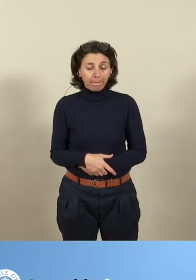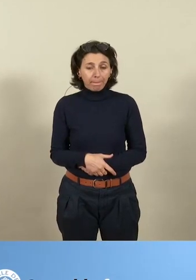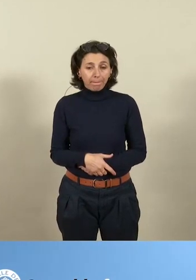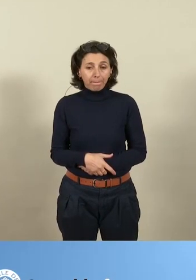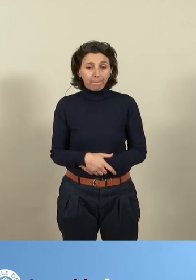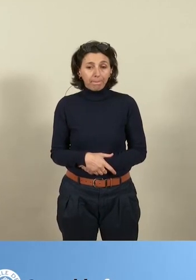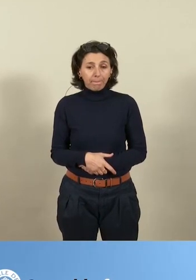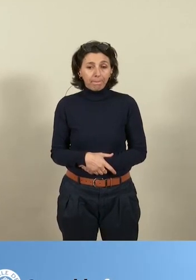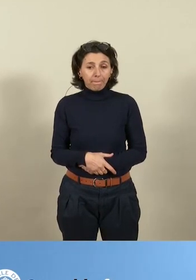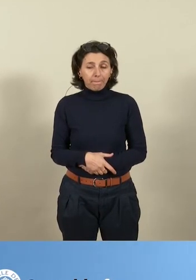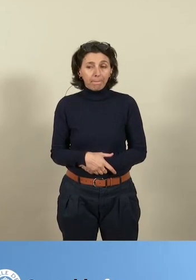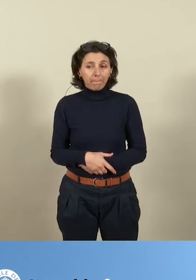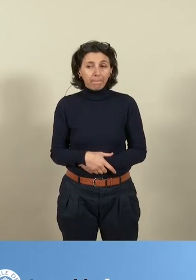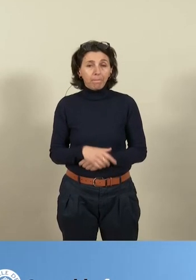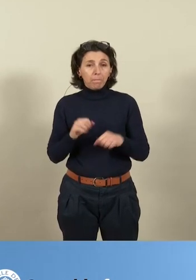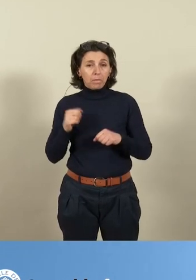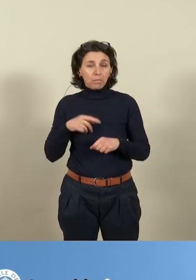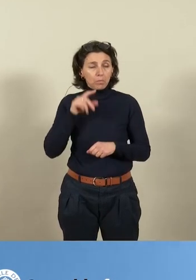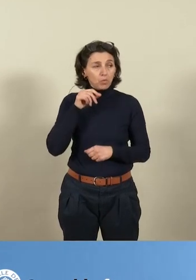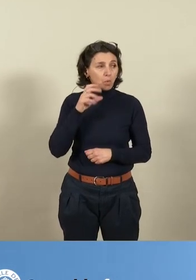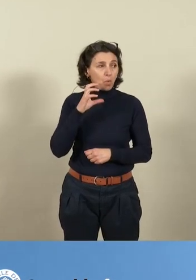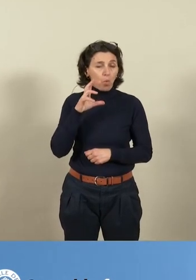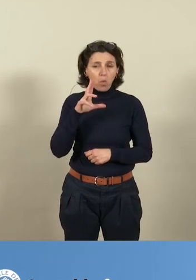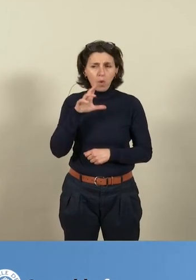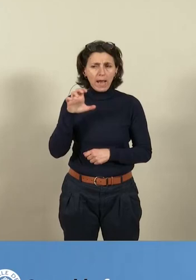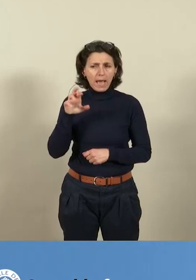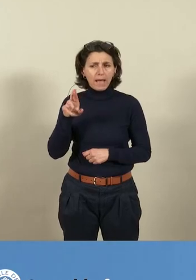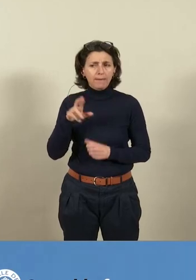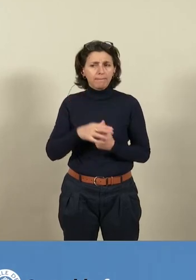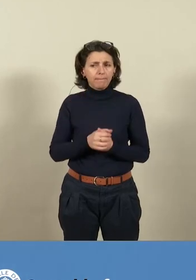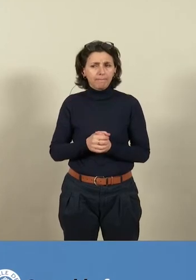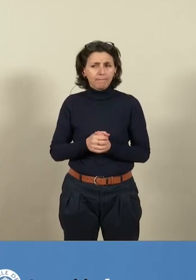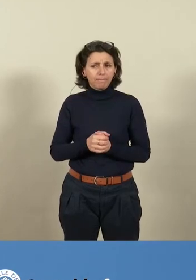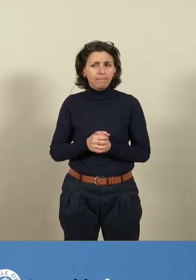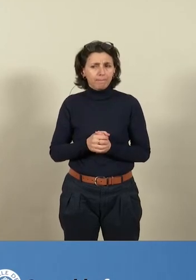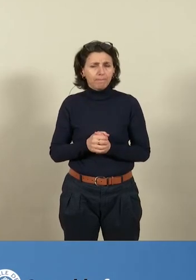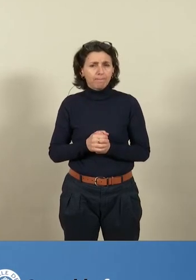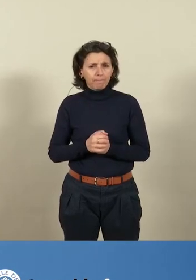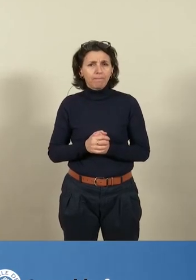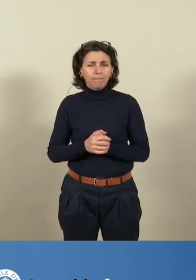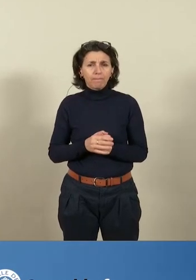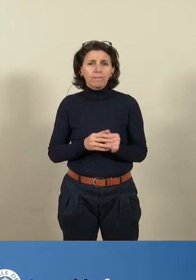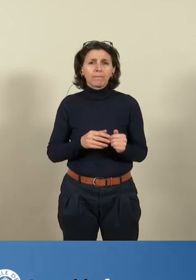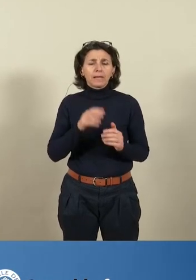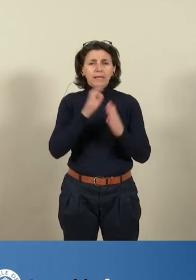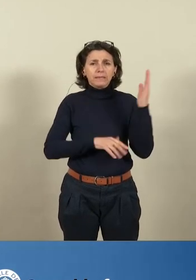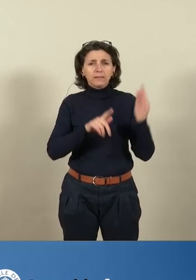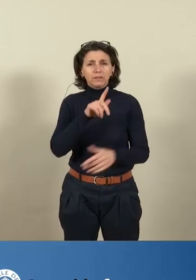procureur option de Monsieur clouer donc 7 pour gdes la liste